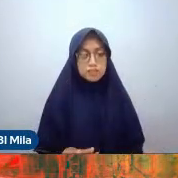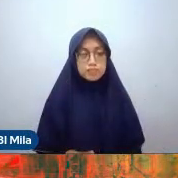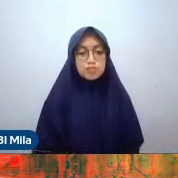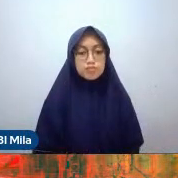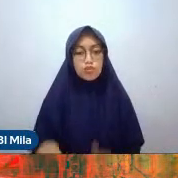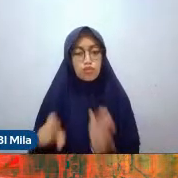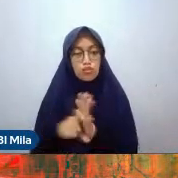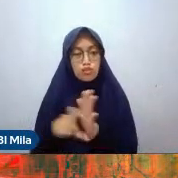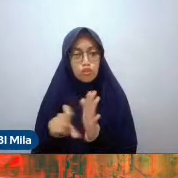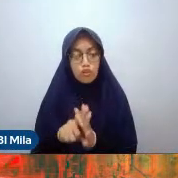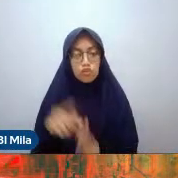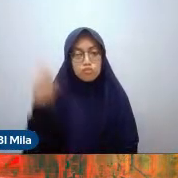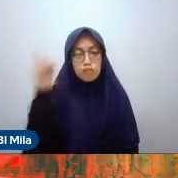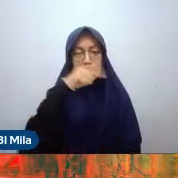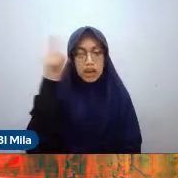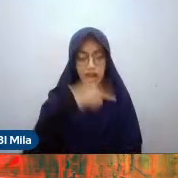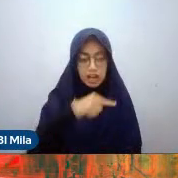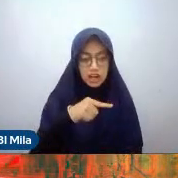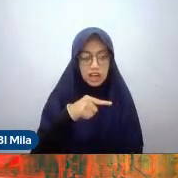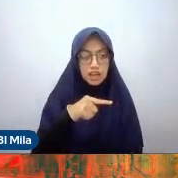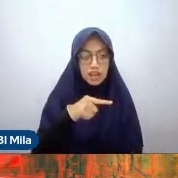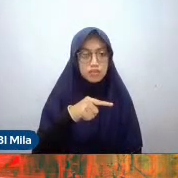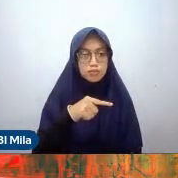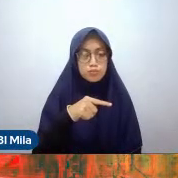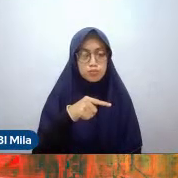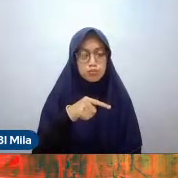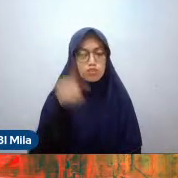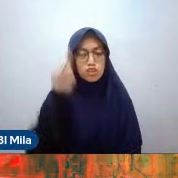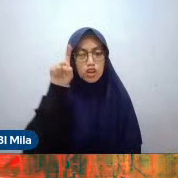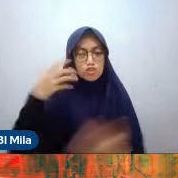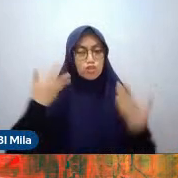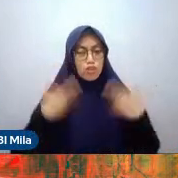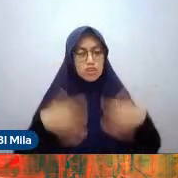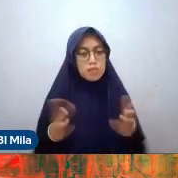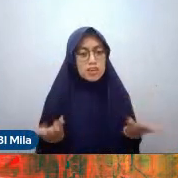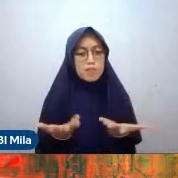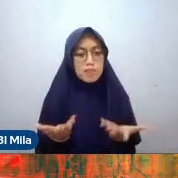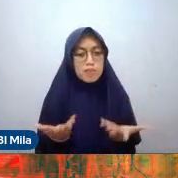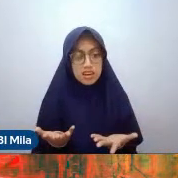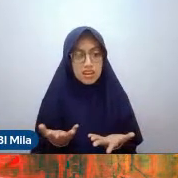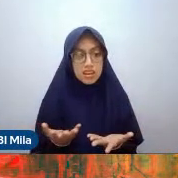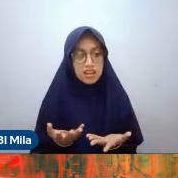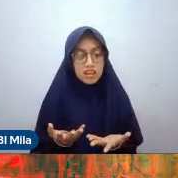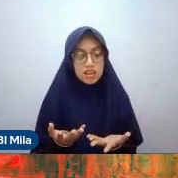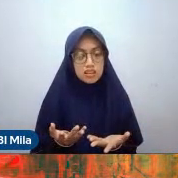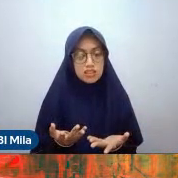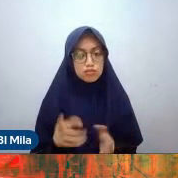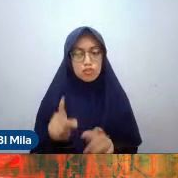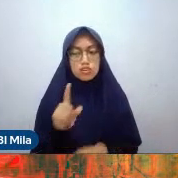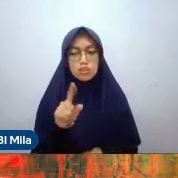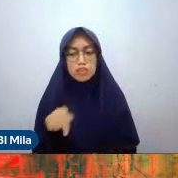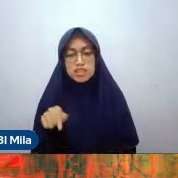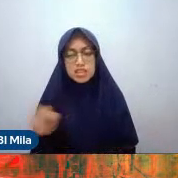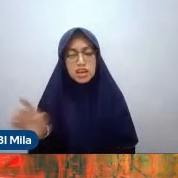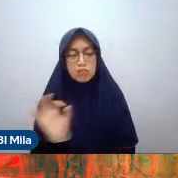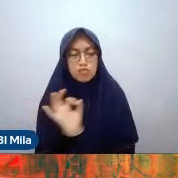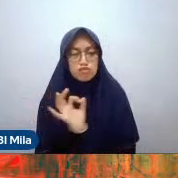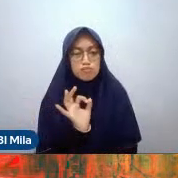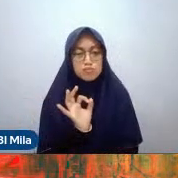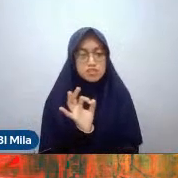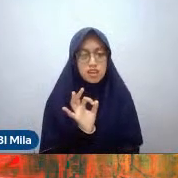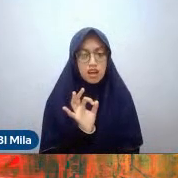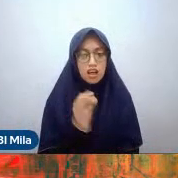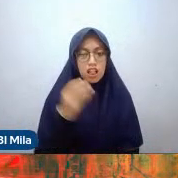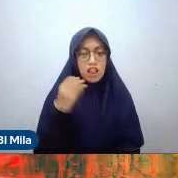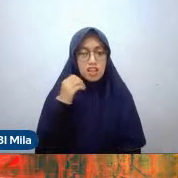misalnya kalau marah untuk balita itu kan dia nggak bisa ya, dia belum bisa dengan lancar